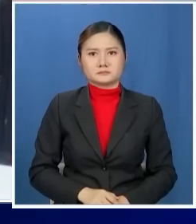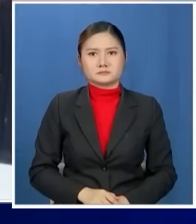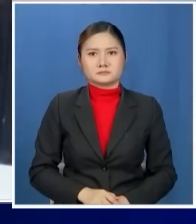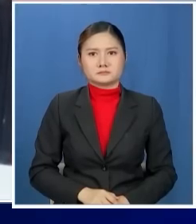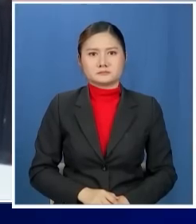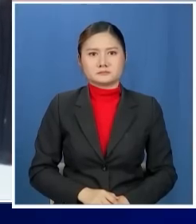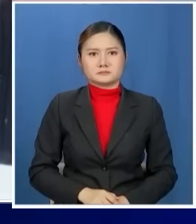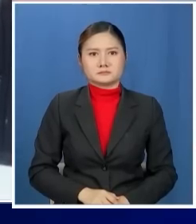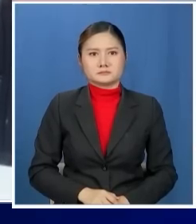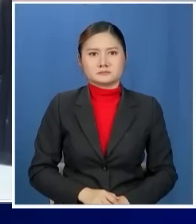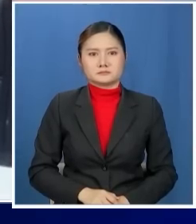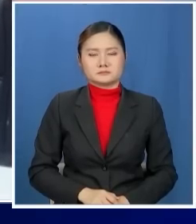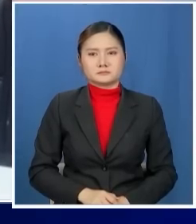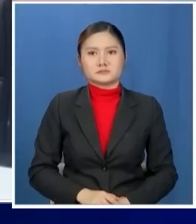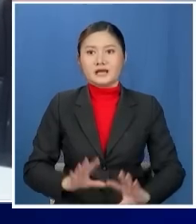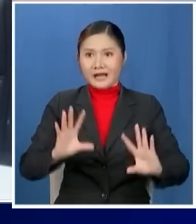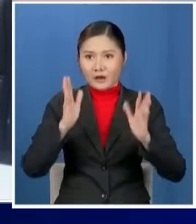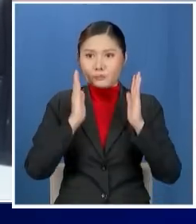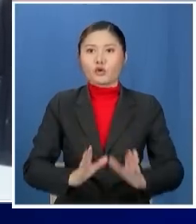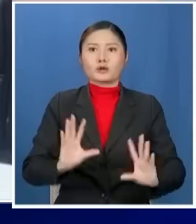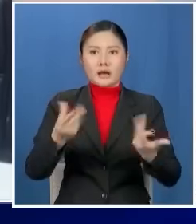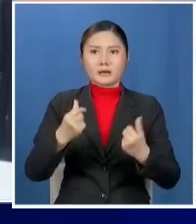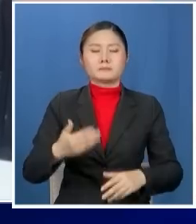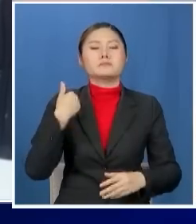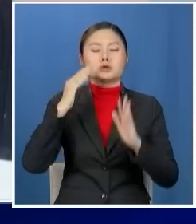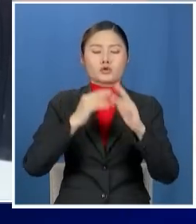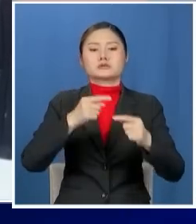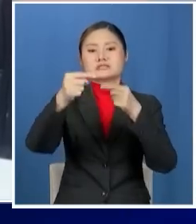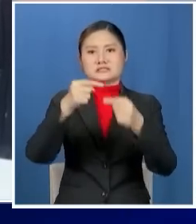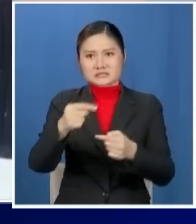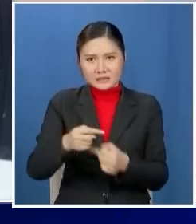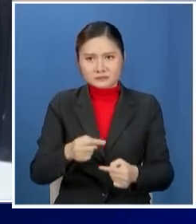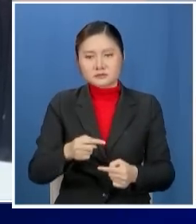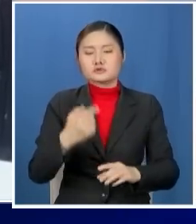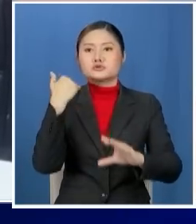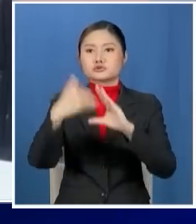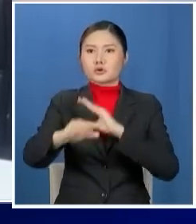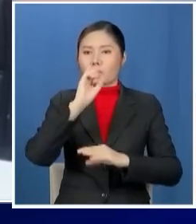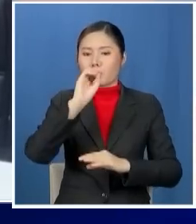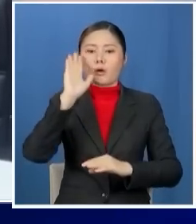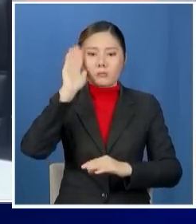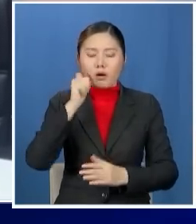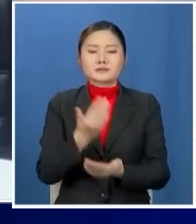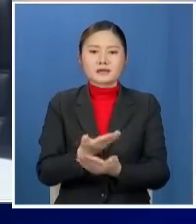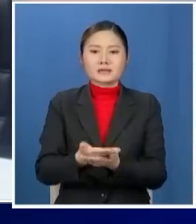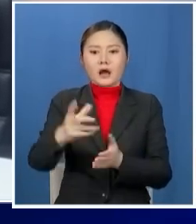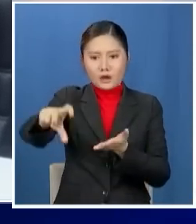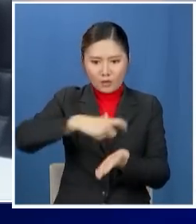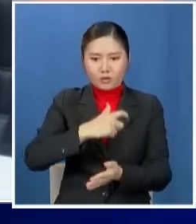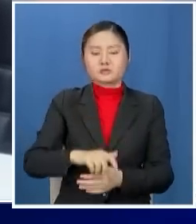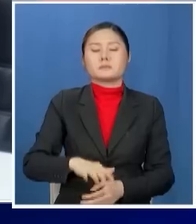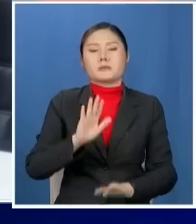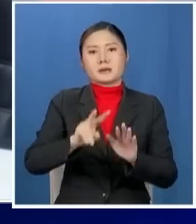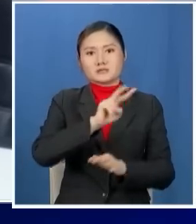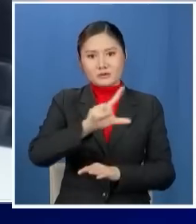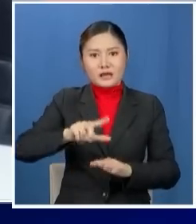หายตัวและก็มีคนนะครับเขียนวีแชทนะครับไปเพื่อเรียกค่าไถ่นะครับจำนวน 500,000 หยวนนะ